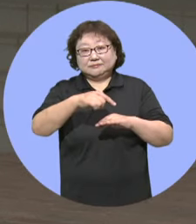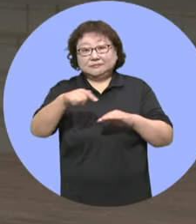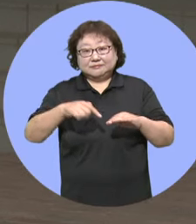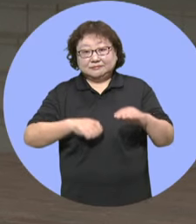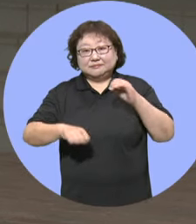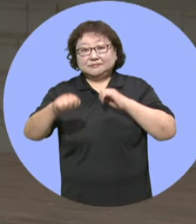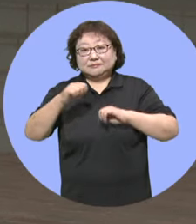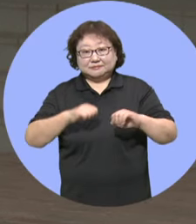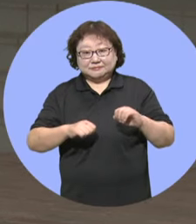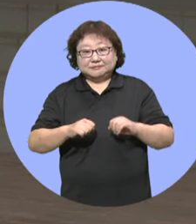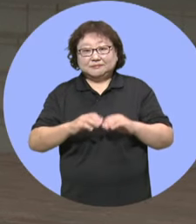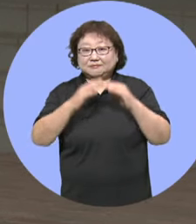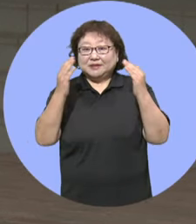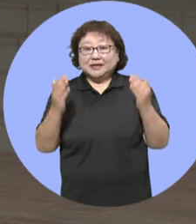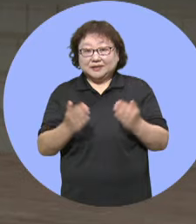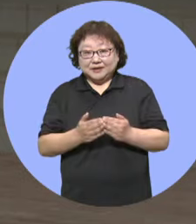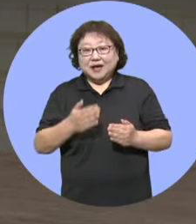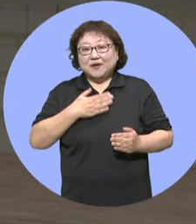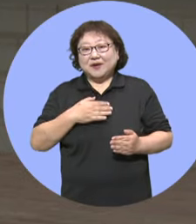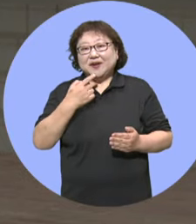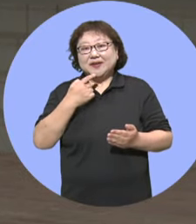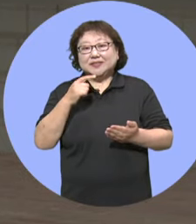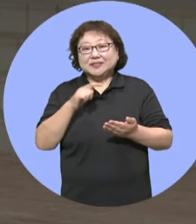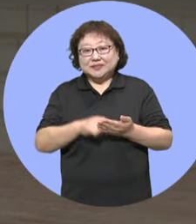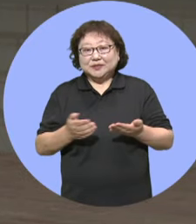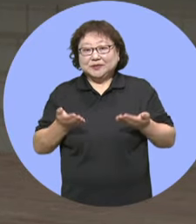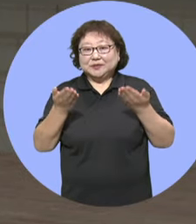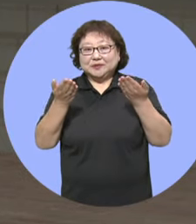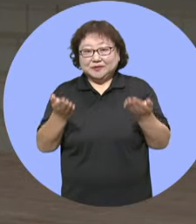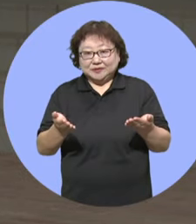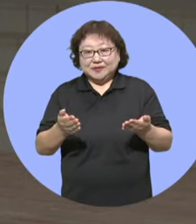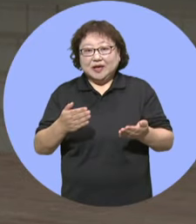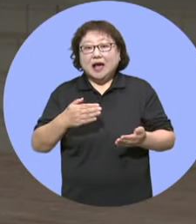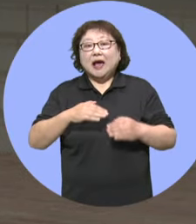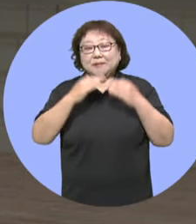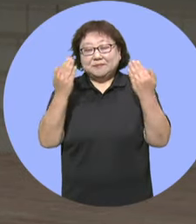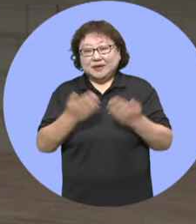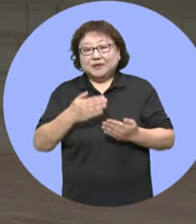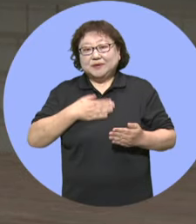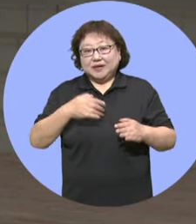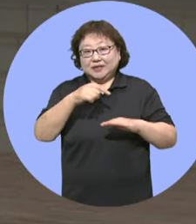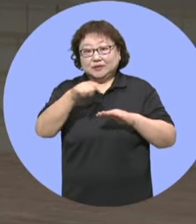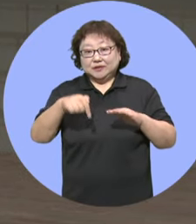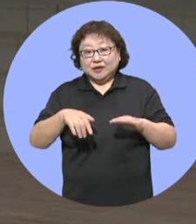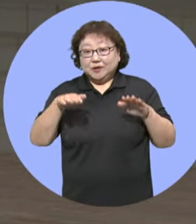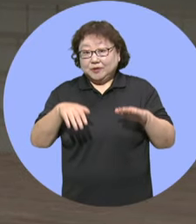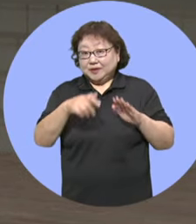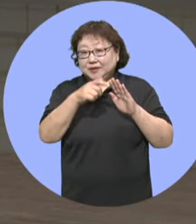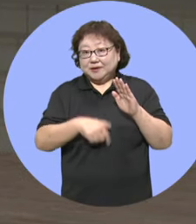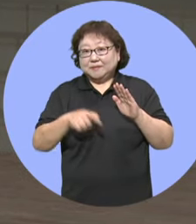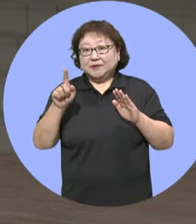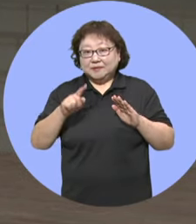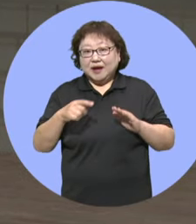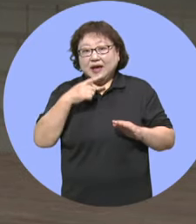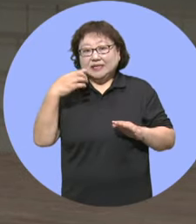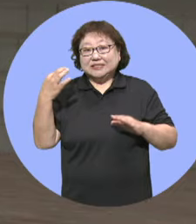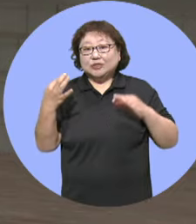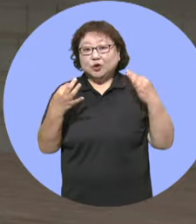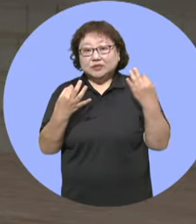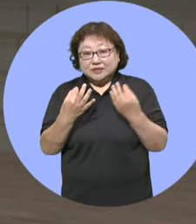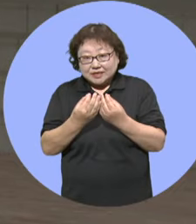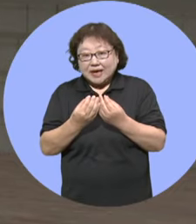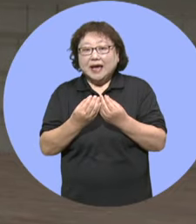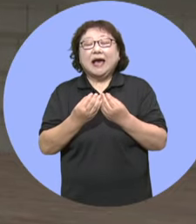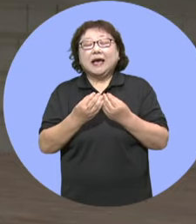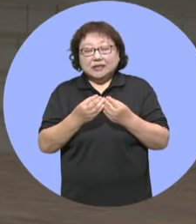栃木県の取り組みを丸ごとそして分かりやすくお届けしている丸わかり栃木。今回のテーマは一期一会栃